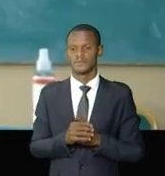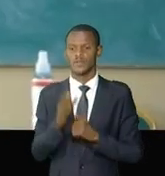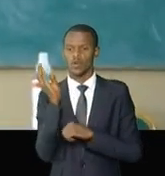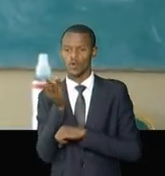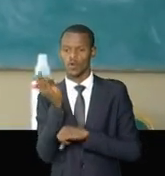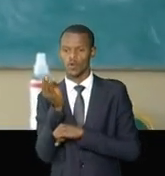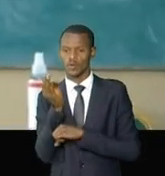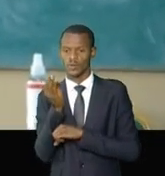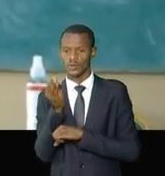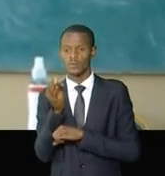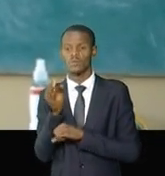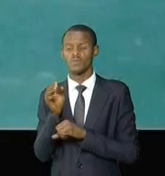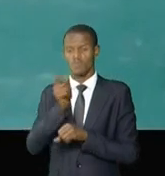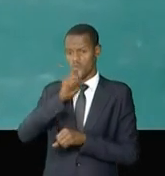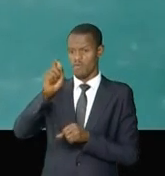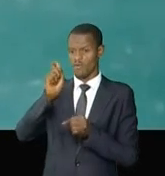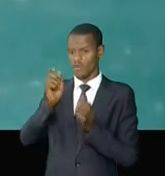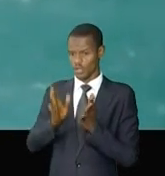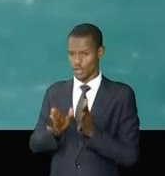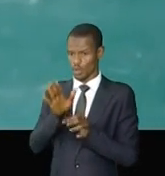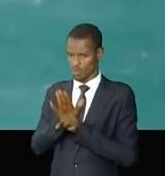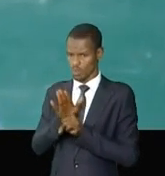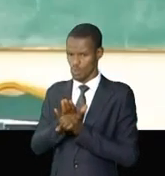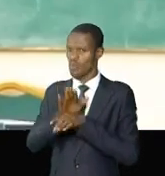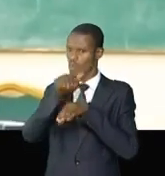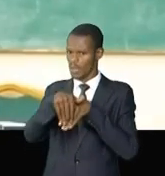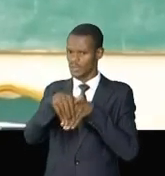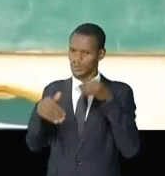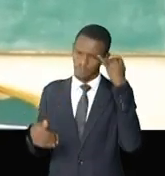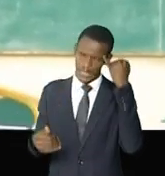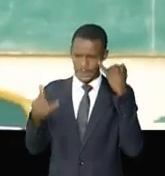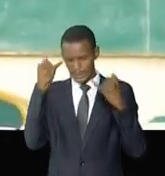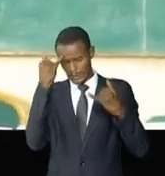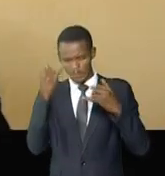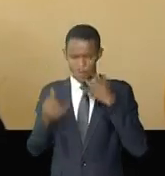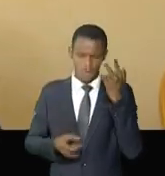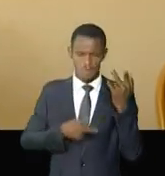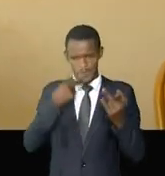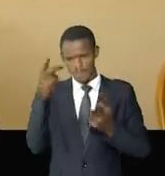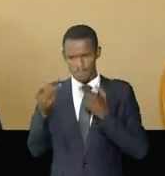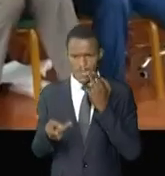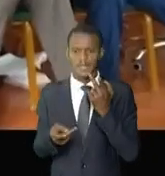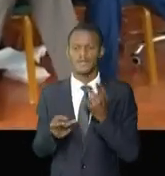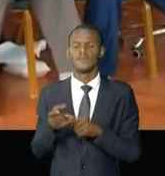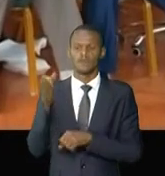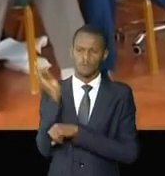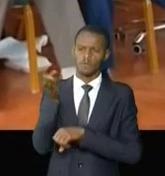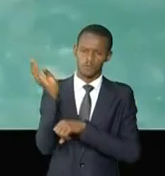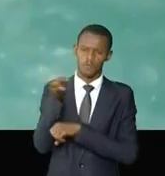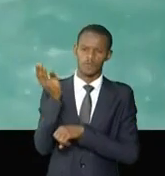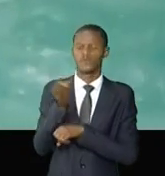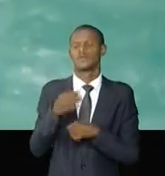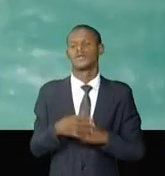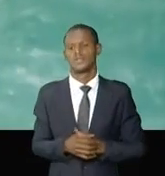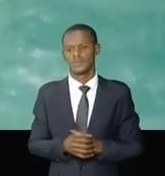des professeurs Jacques Kalumbangoy, Okombe Ombeya, Maëlle Ilo-Jean-Pierre, Bakari Amouri, Kabangenoumbi